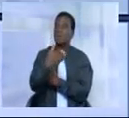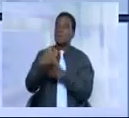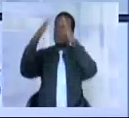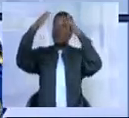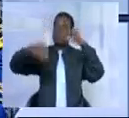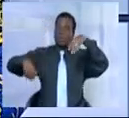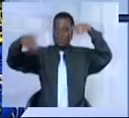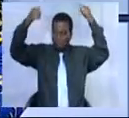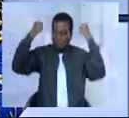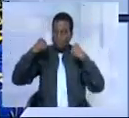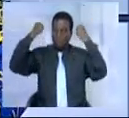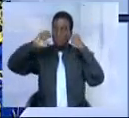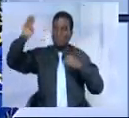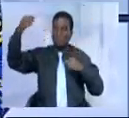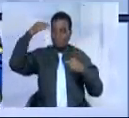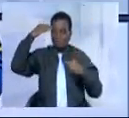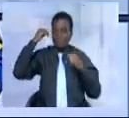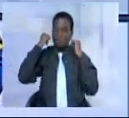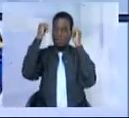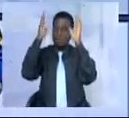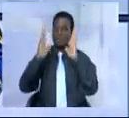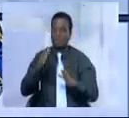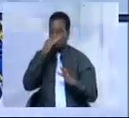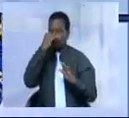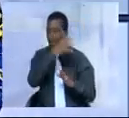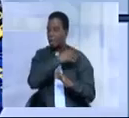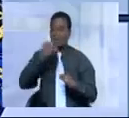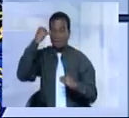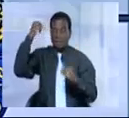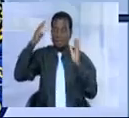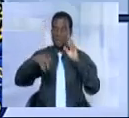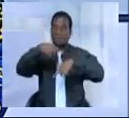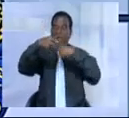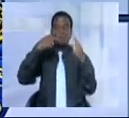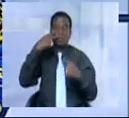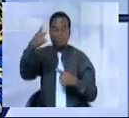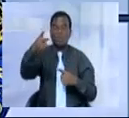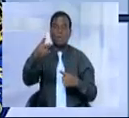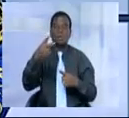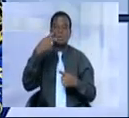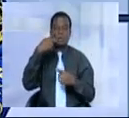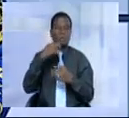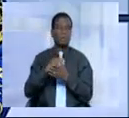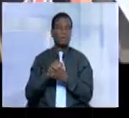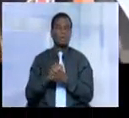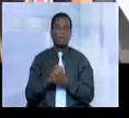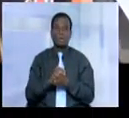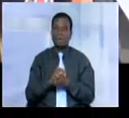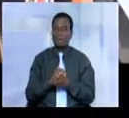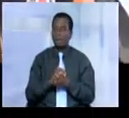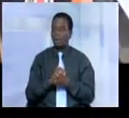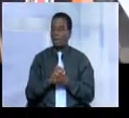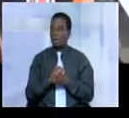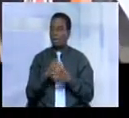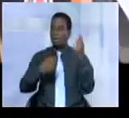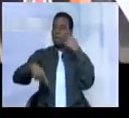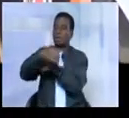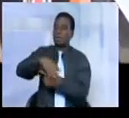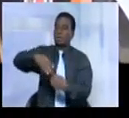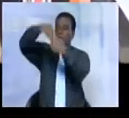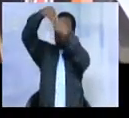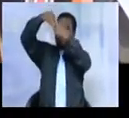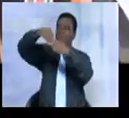de Trècheville. Les premiers ministres ivoiriens et japonais se sont rendus sur place. Daniel Kwebekwalo. Journée spéciale